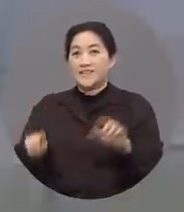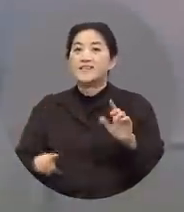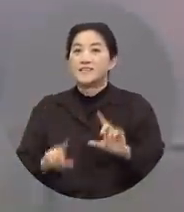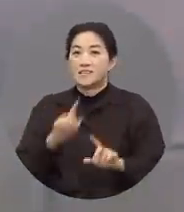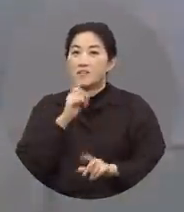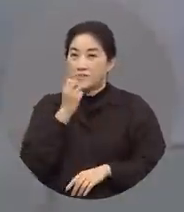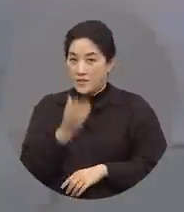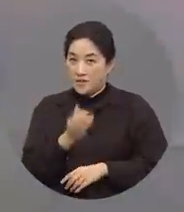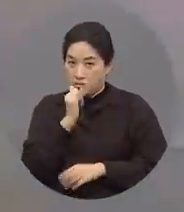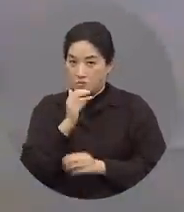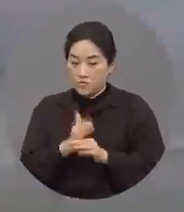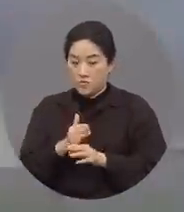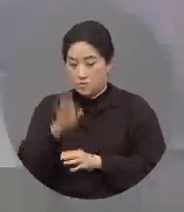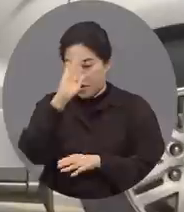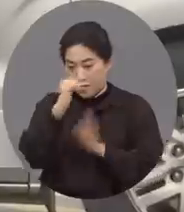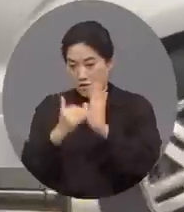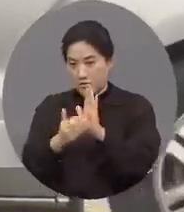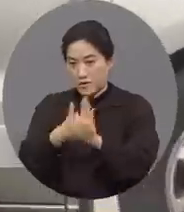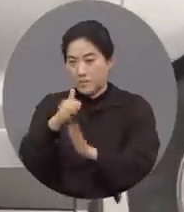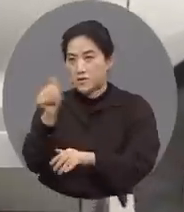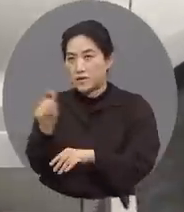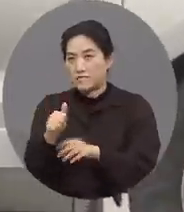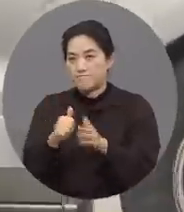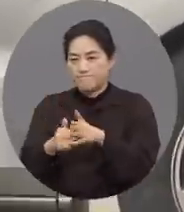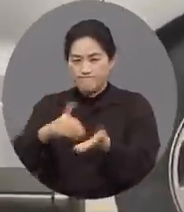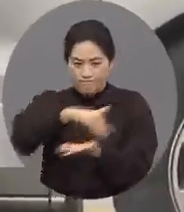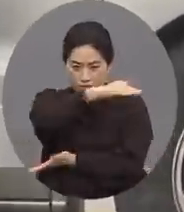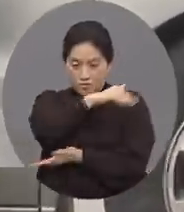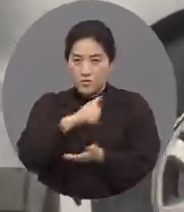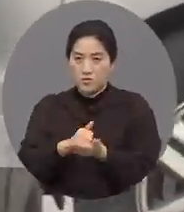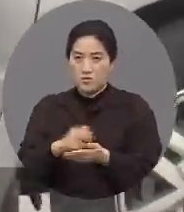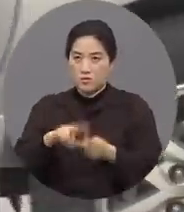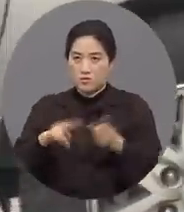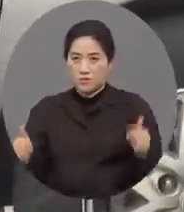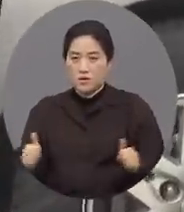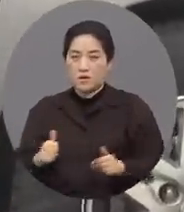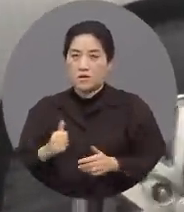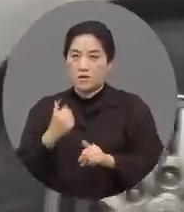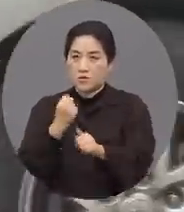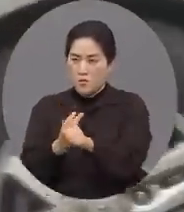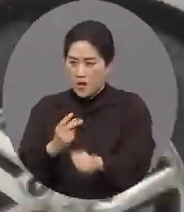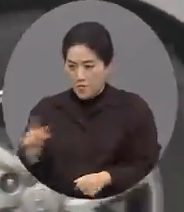파악됐습니다. 방역당국은 이 남성에 대한 강제 출국이나 형사 고발 여부를